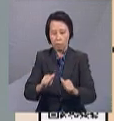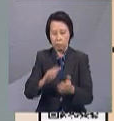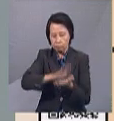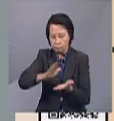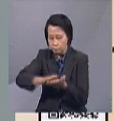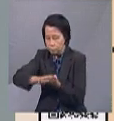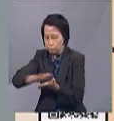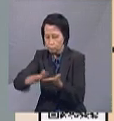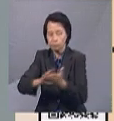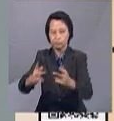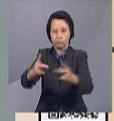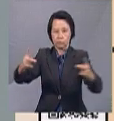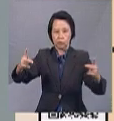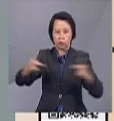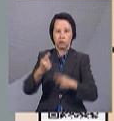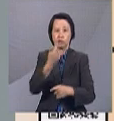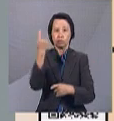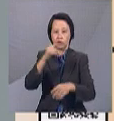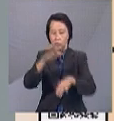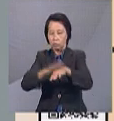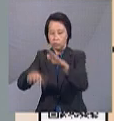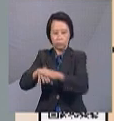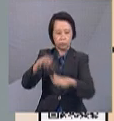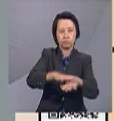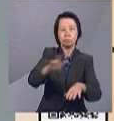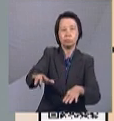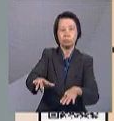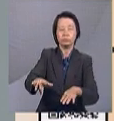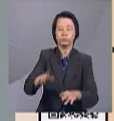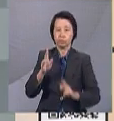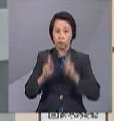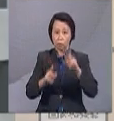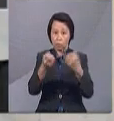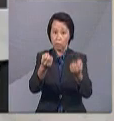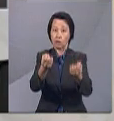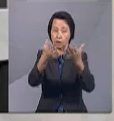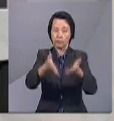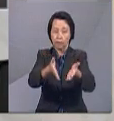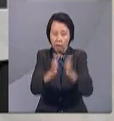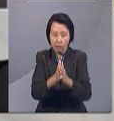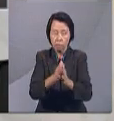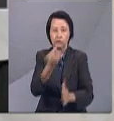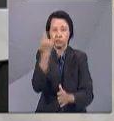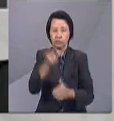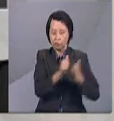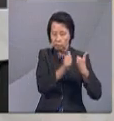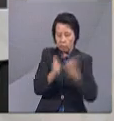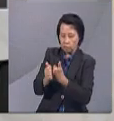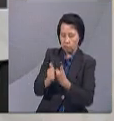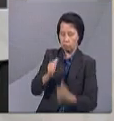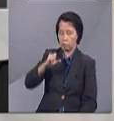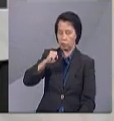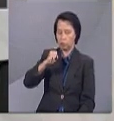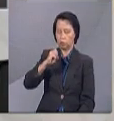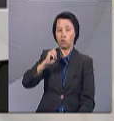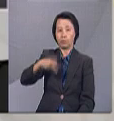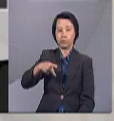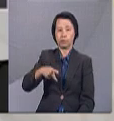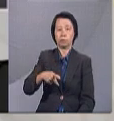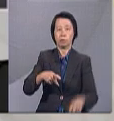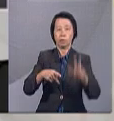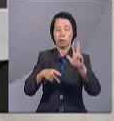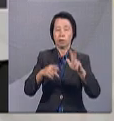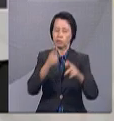pembersihan di kawasan yang kerap disentuh orang ramai diseru agar sentiasa sepatu free shopee eh salah salah salah